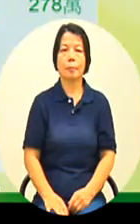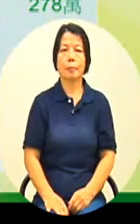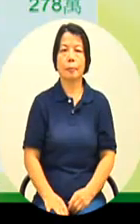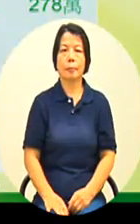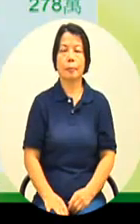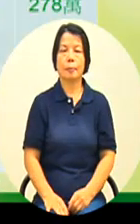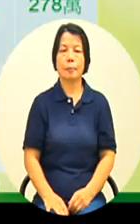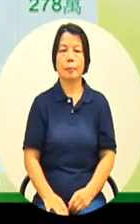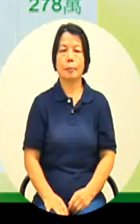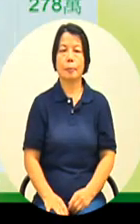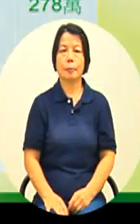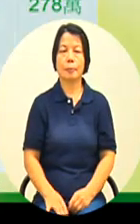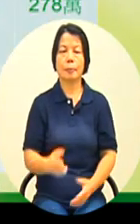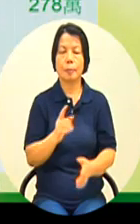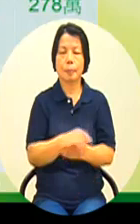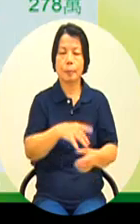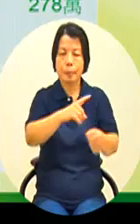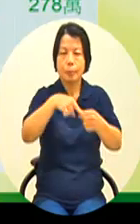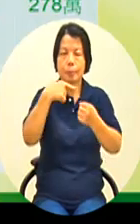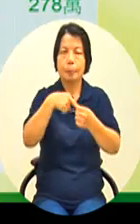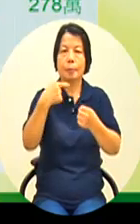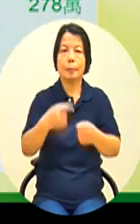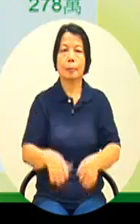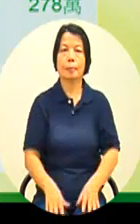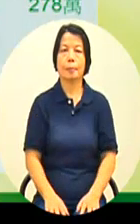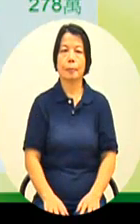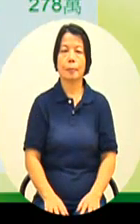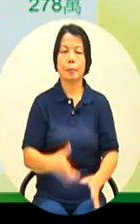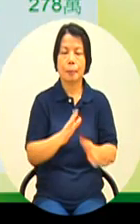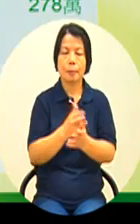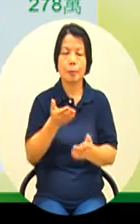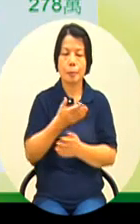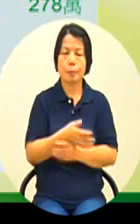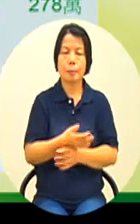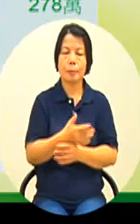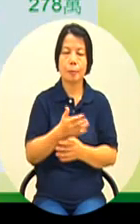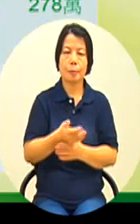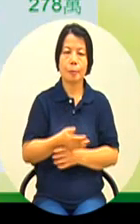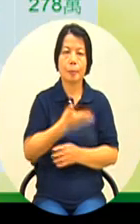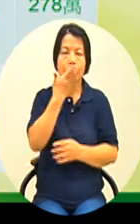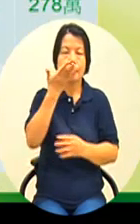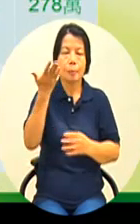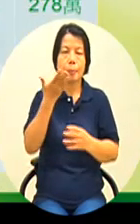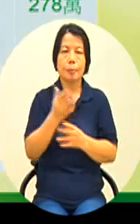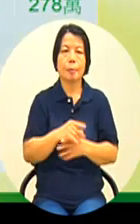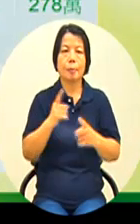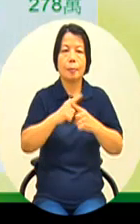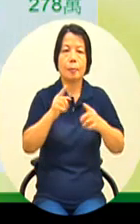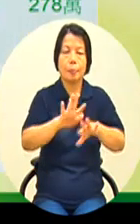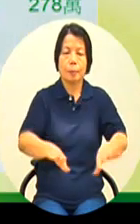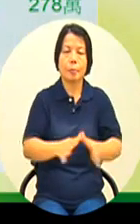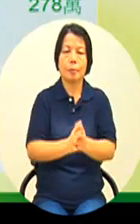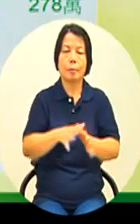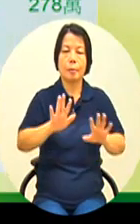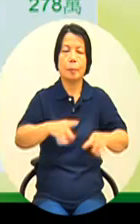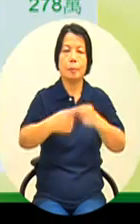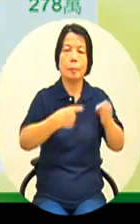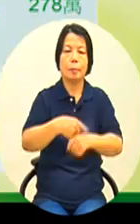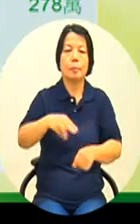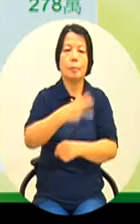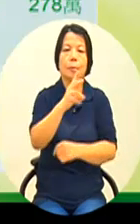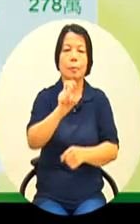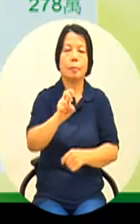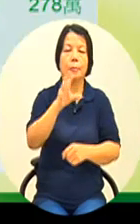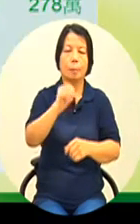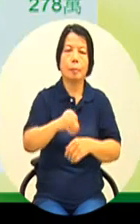来，啊，讲产值的吼，咱个游客吼，伫今年有320万，